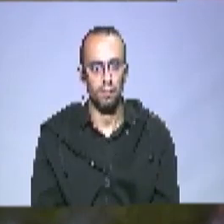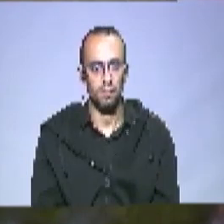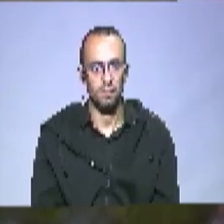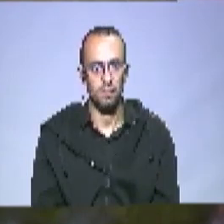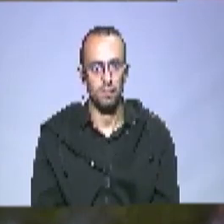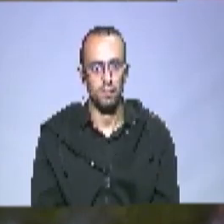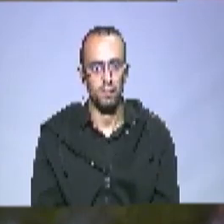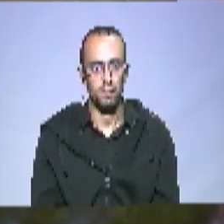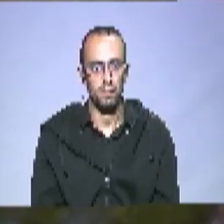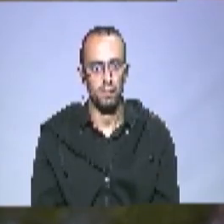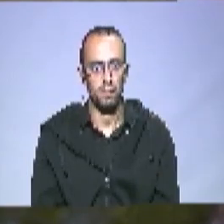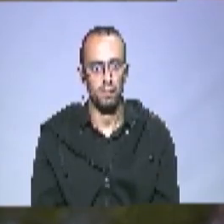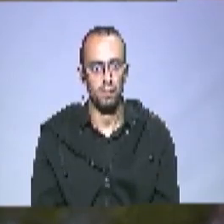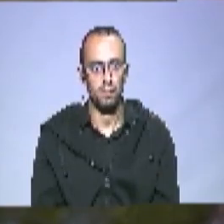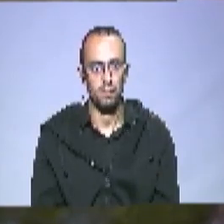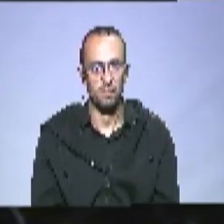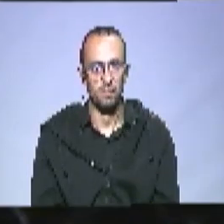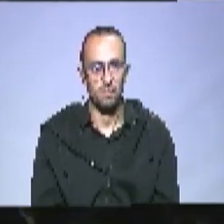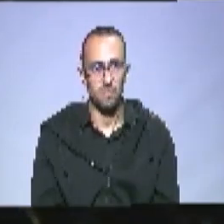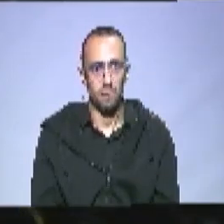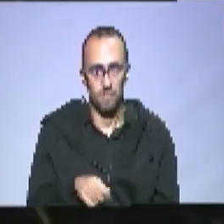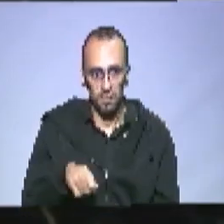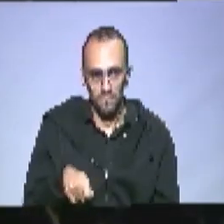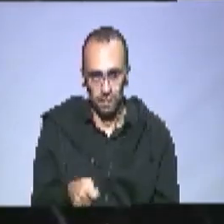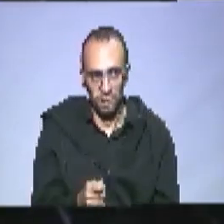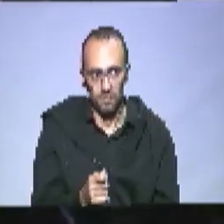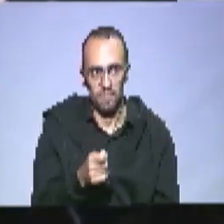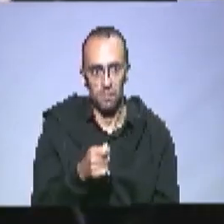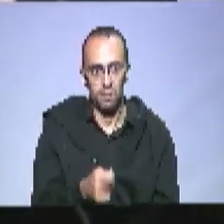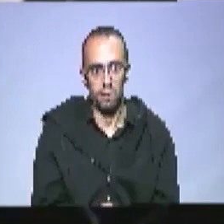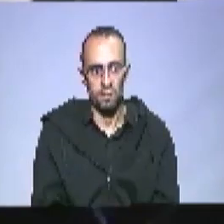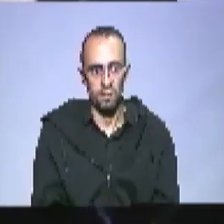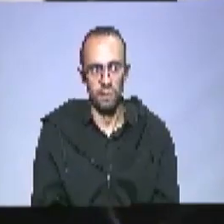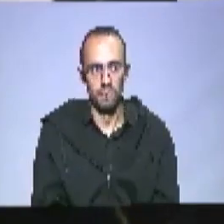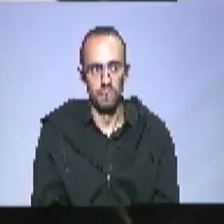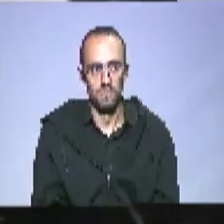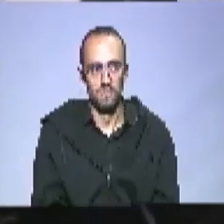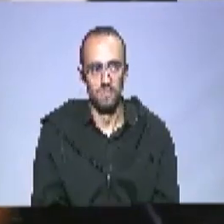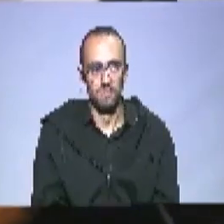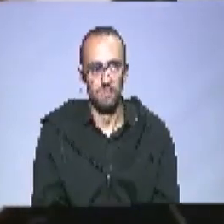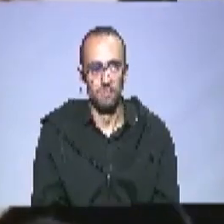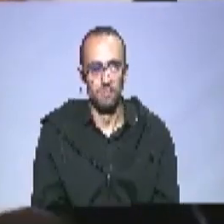بعدين دي هتبقى عايزة معلقة، مش عايزة اشوفها عشان دي واخدة سيرب.